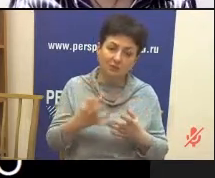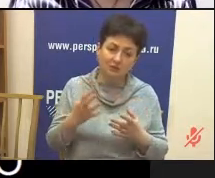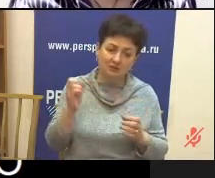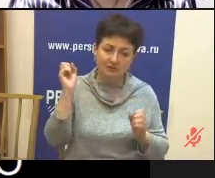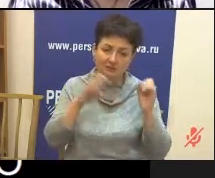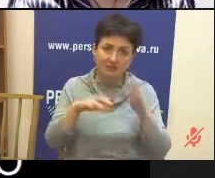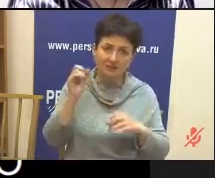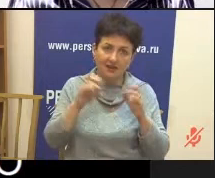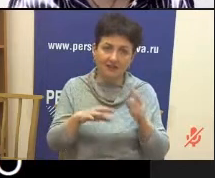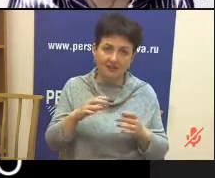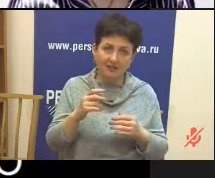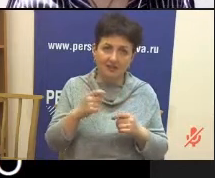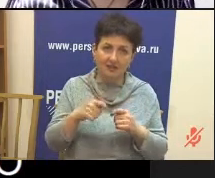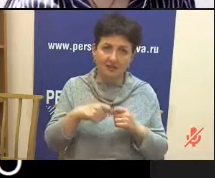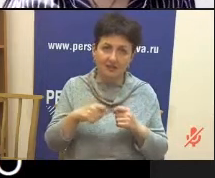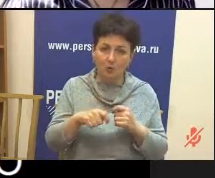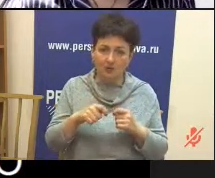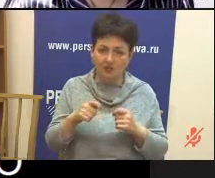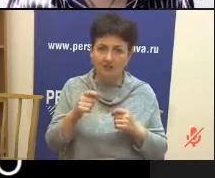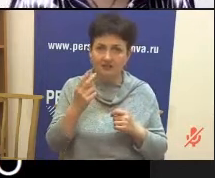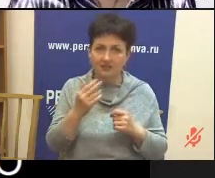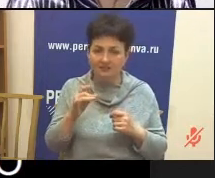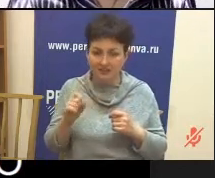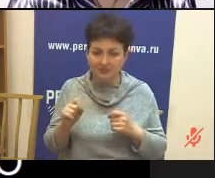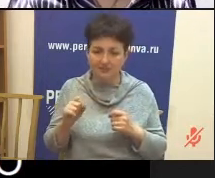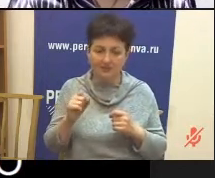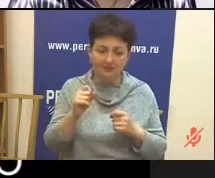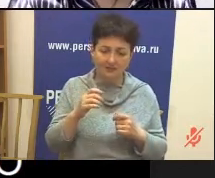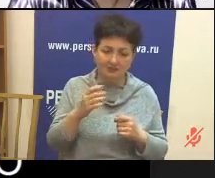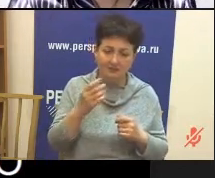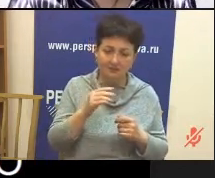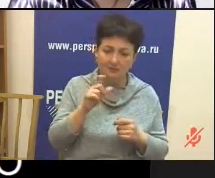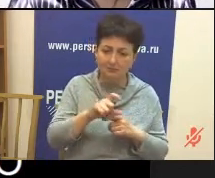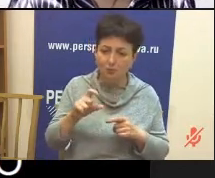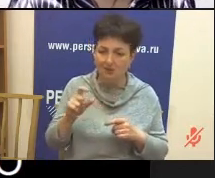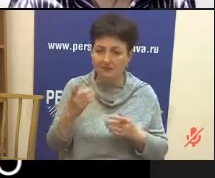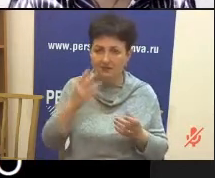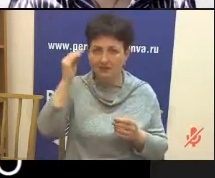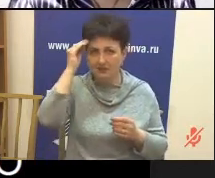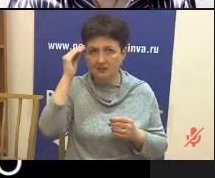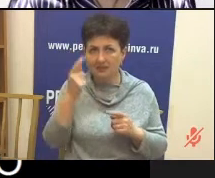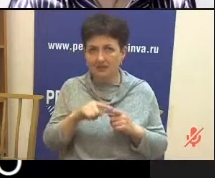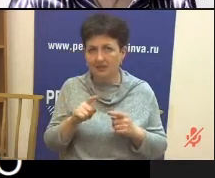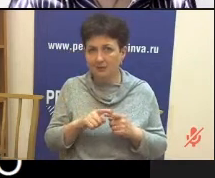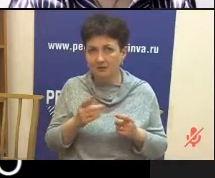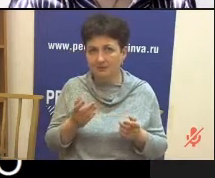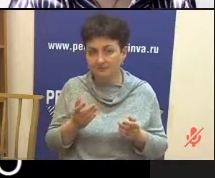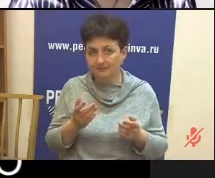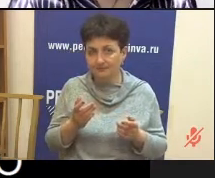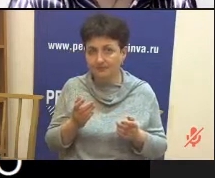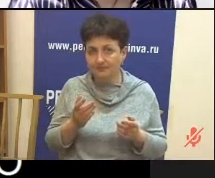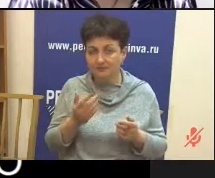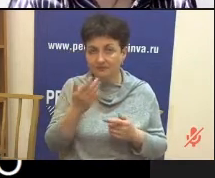они куда более интересны, чем просто заваливание доноров цифрами, буквами, какими-то